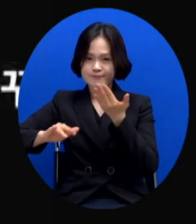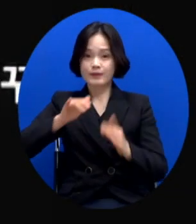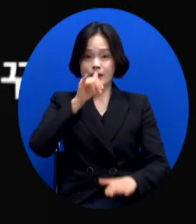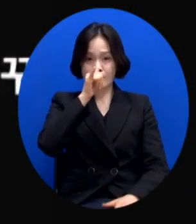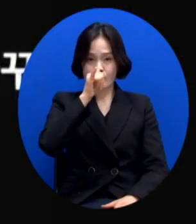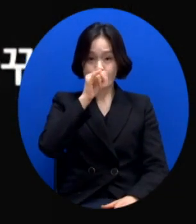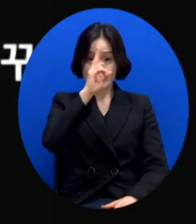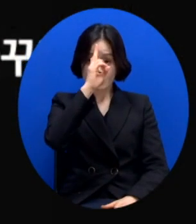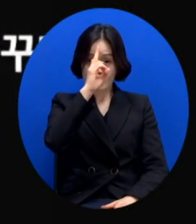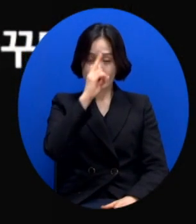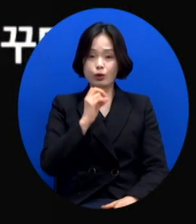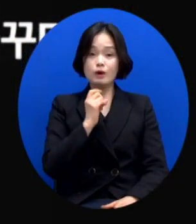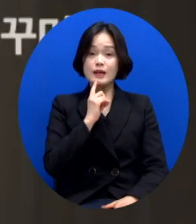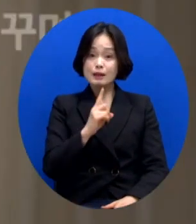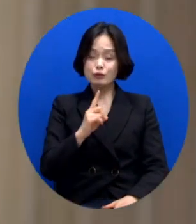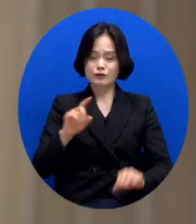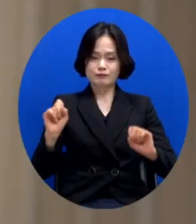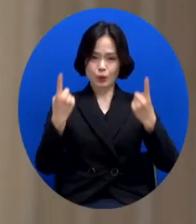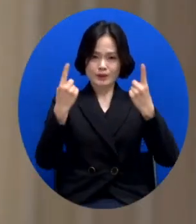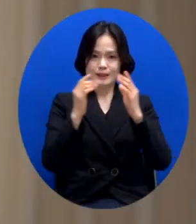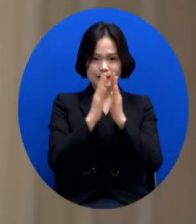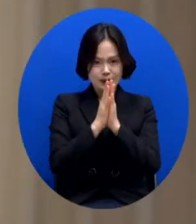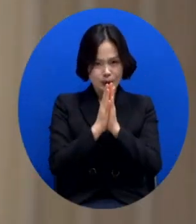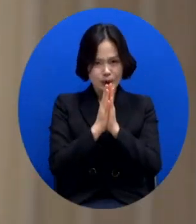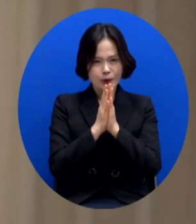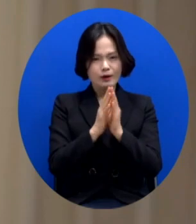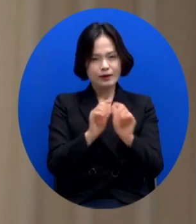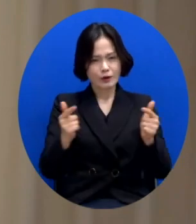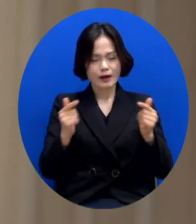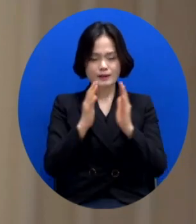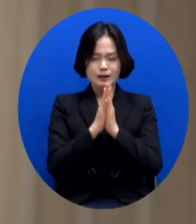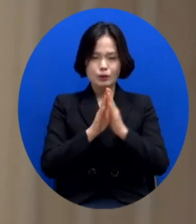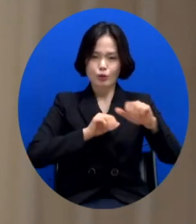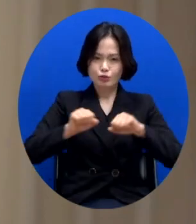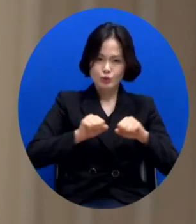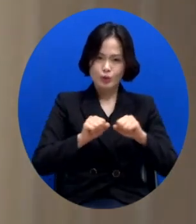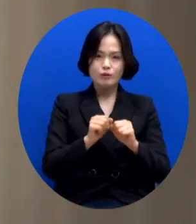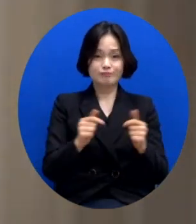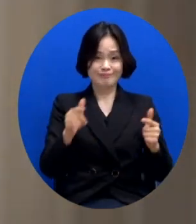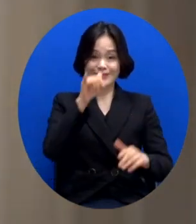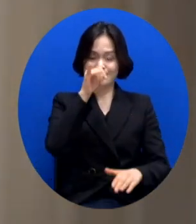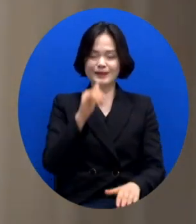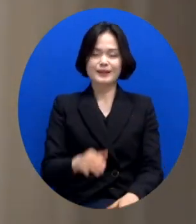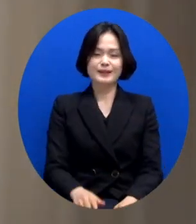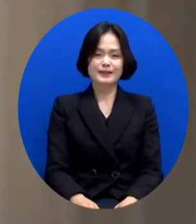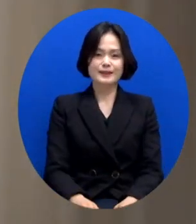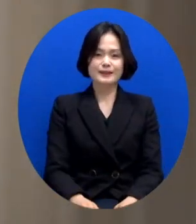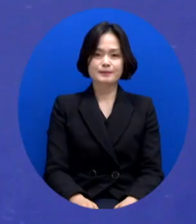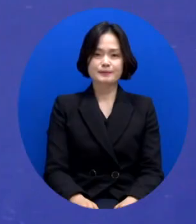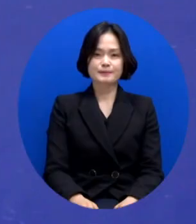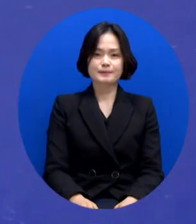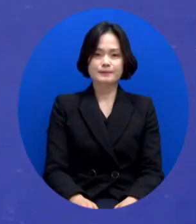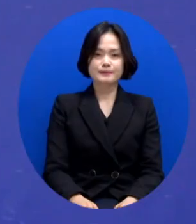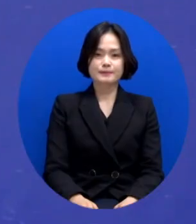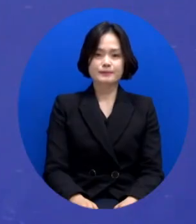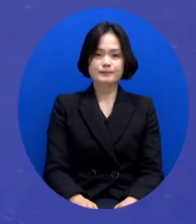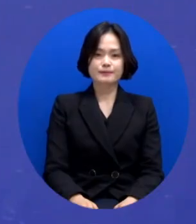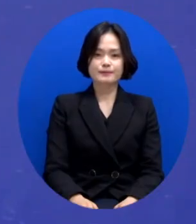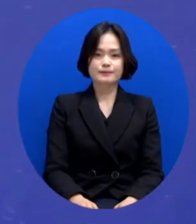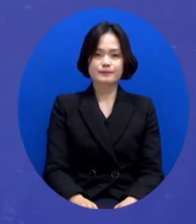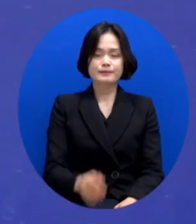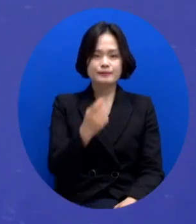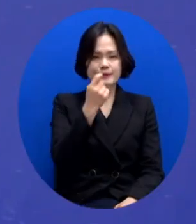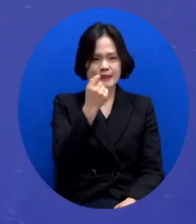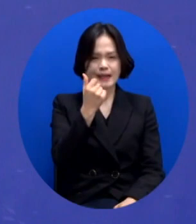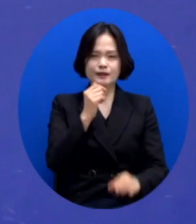1분 기도운동 된 영적 생명력을 위한 다양한 기도 운동도 함께 전개하고 있습니다 작은교회